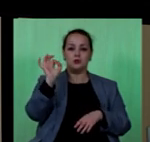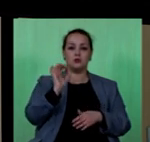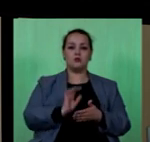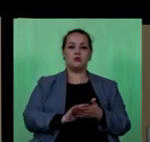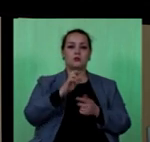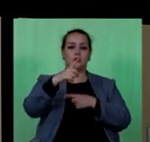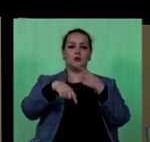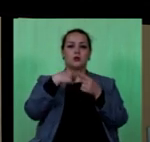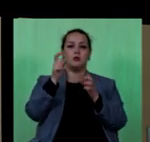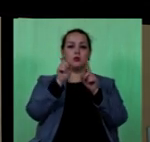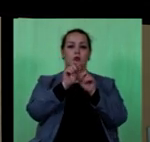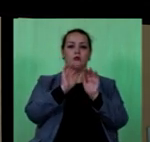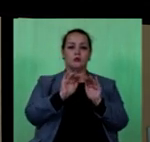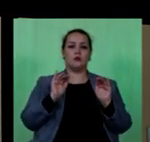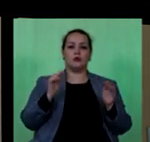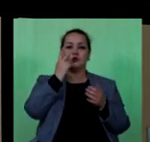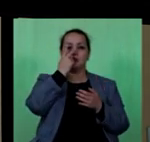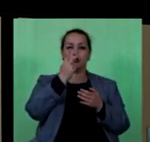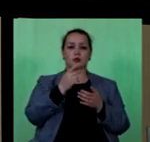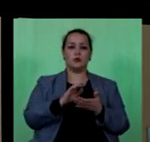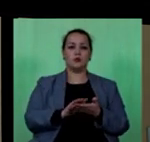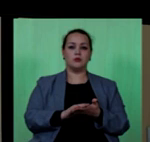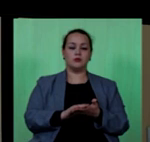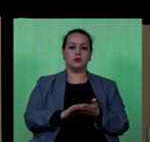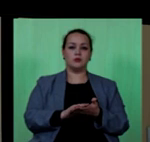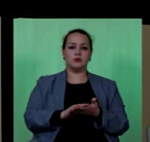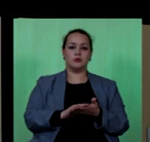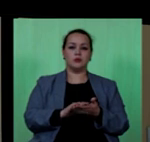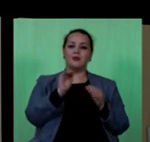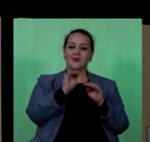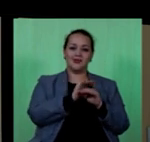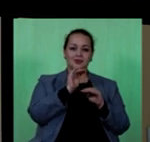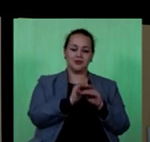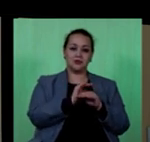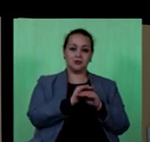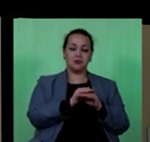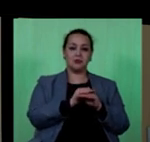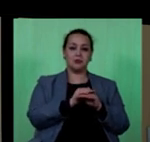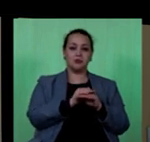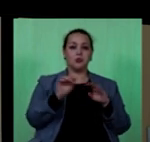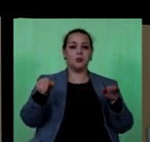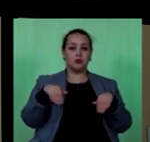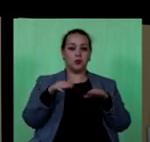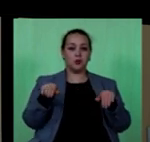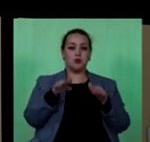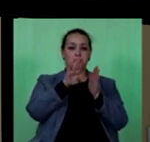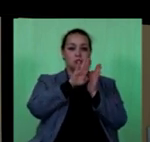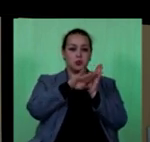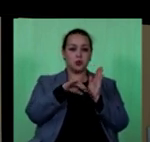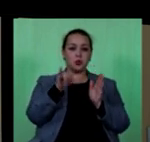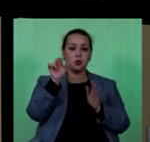следующее слово ребята посмотрите молодцы здесь пропущен безударный гласный